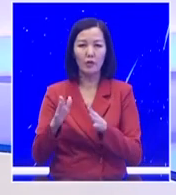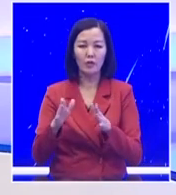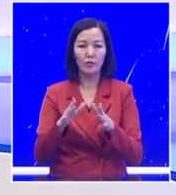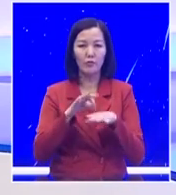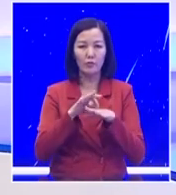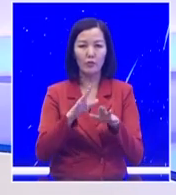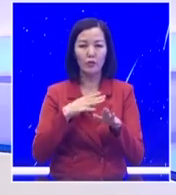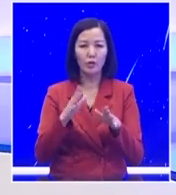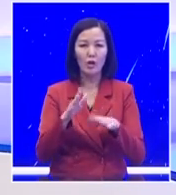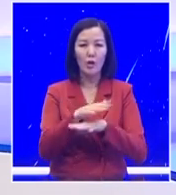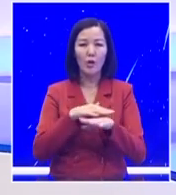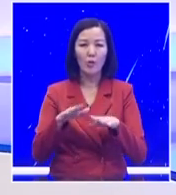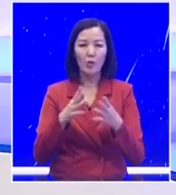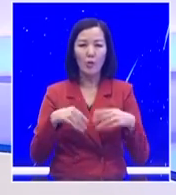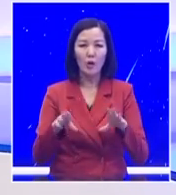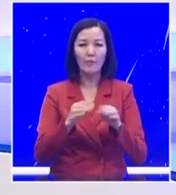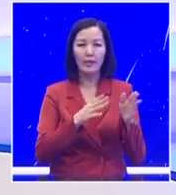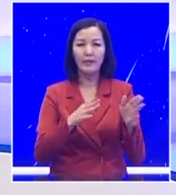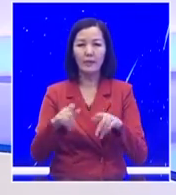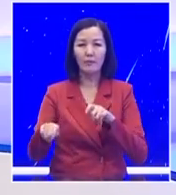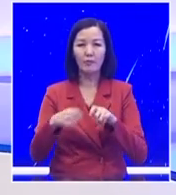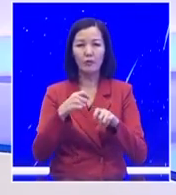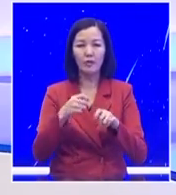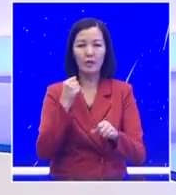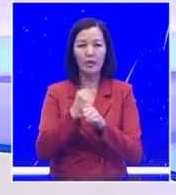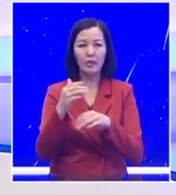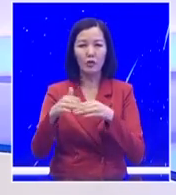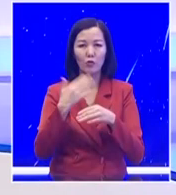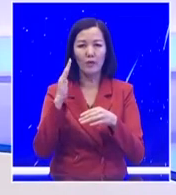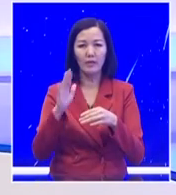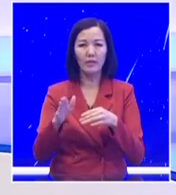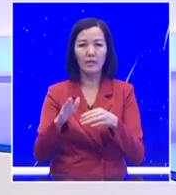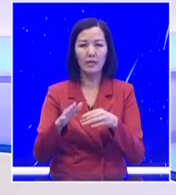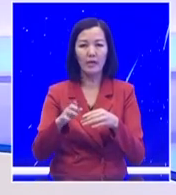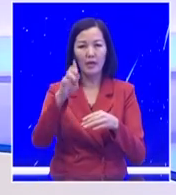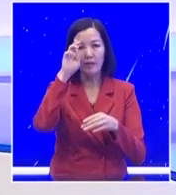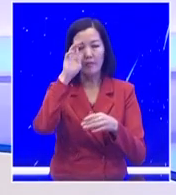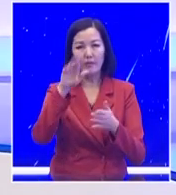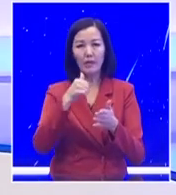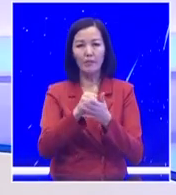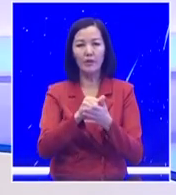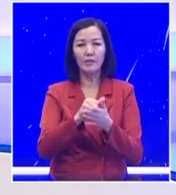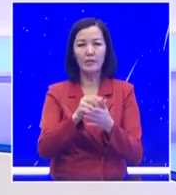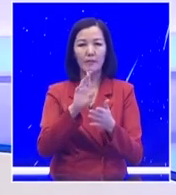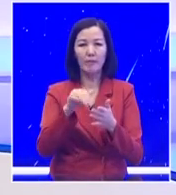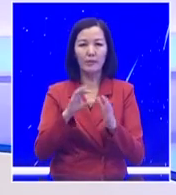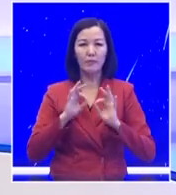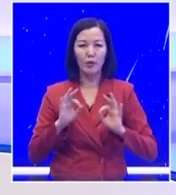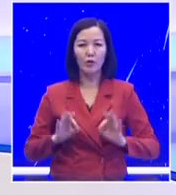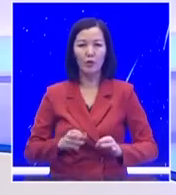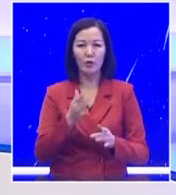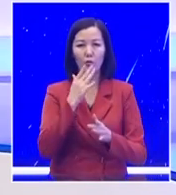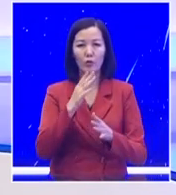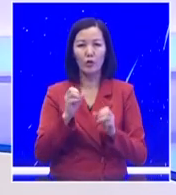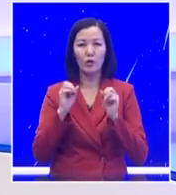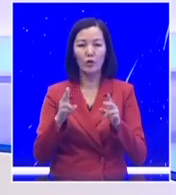айналысады. Қоғамдық тәртіпті бұзғандар анықталып, қатаң жауапқа тартылады. Бұл тұста мемлекет басшысы Бас прокуратура мен Ұлттық қауіпсіздік